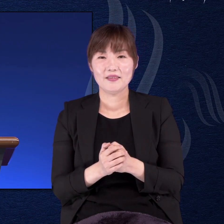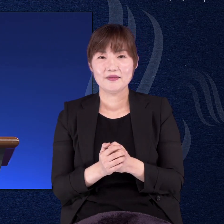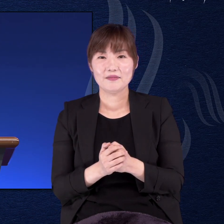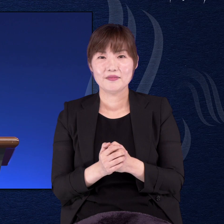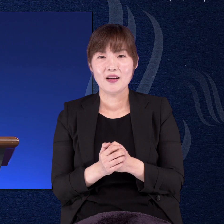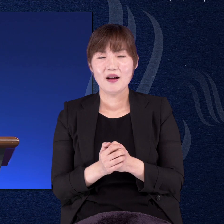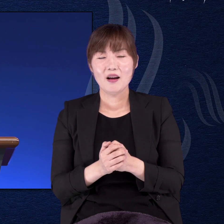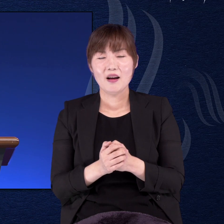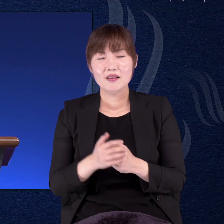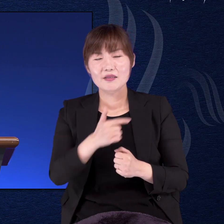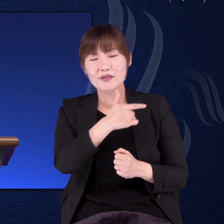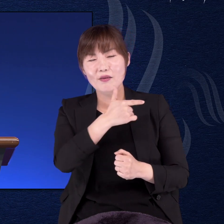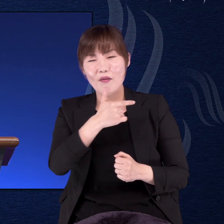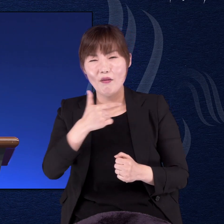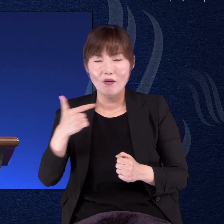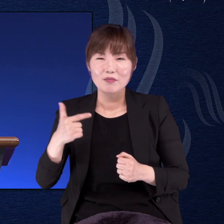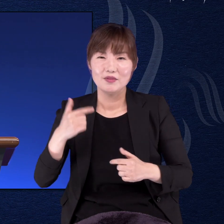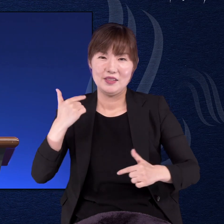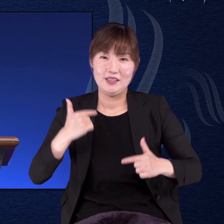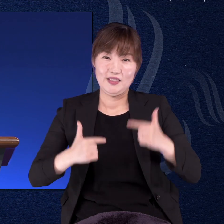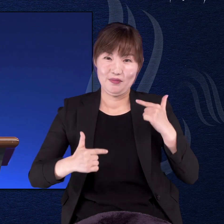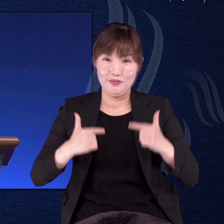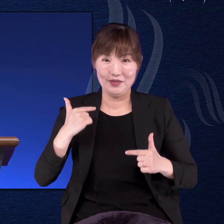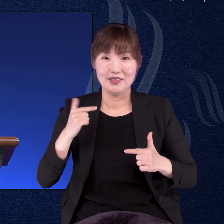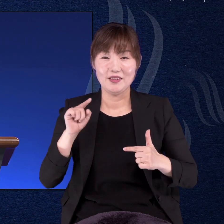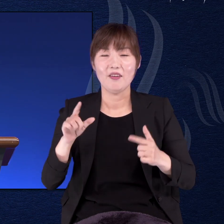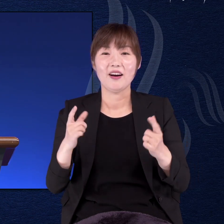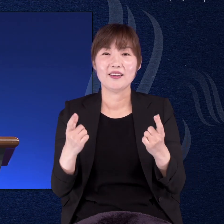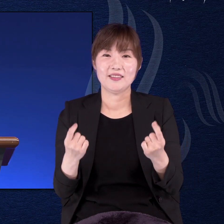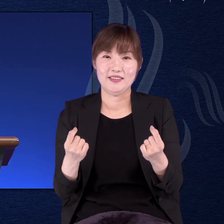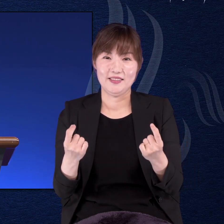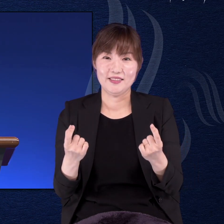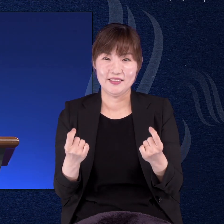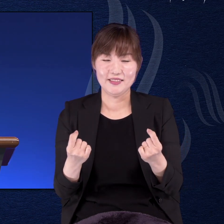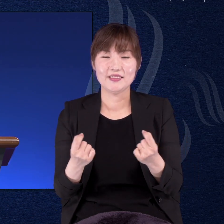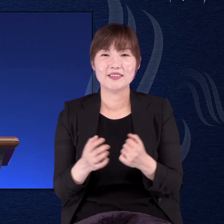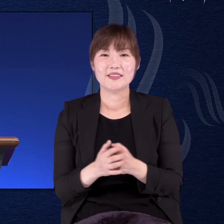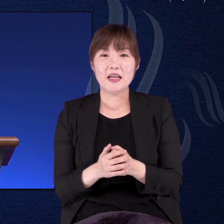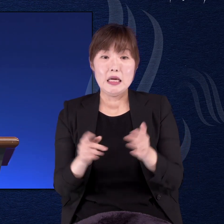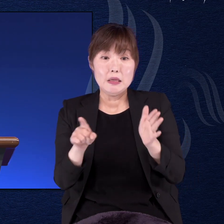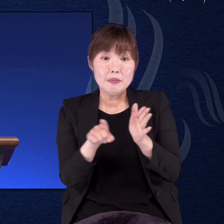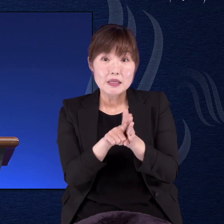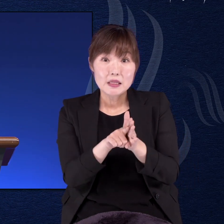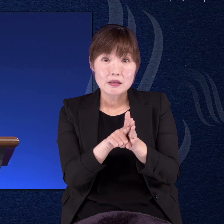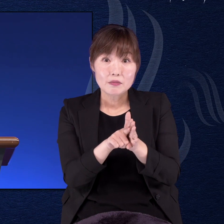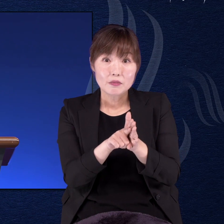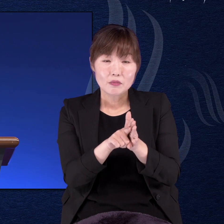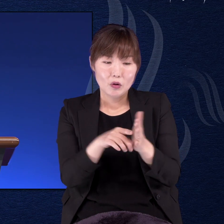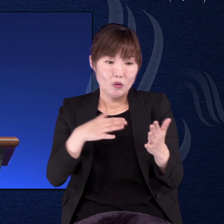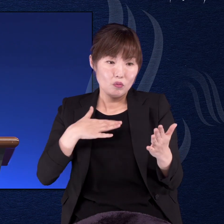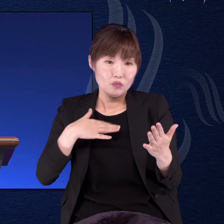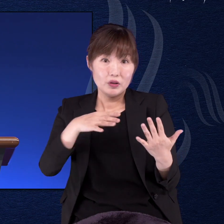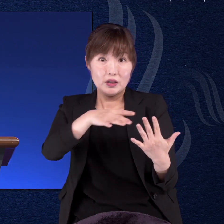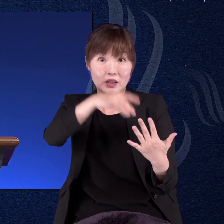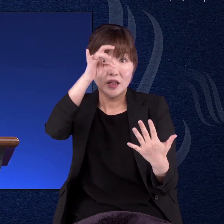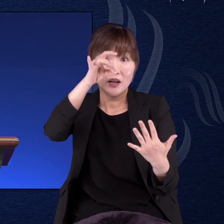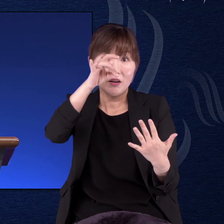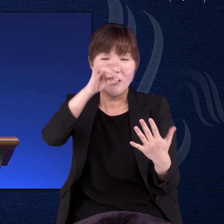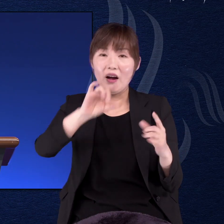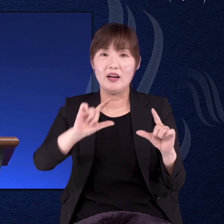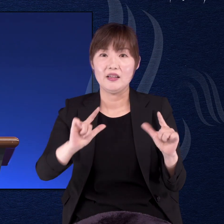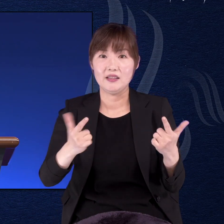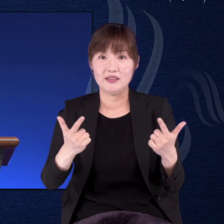얼마나 기쁠까. 그런데 우리가 사실 믿음은 우리가 선택한 게 아니잖아요. 그것도